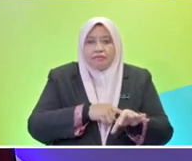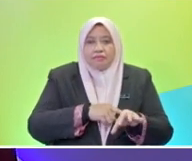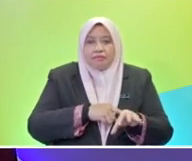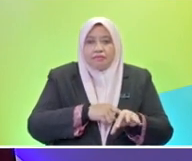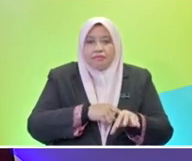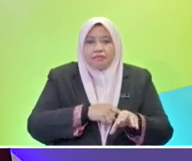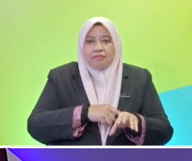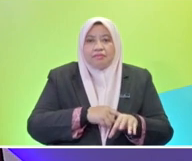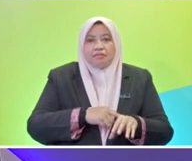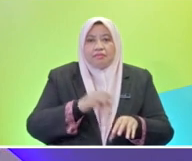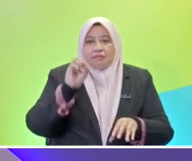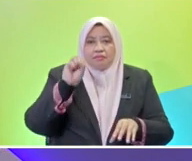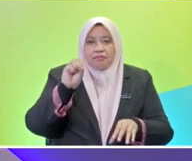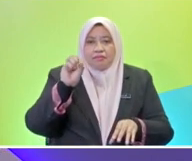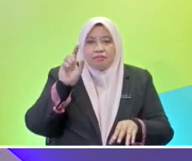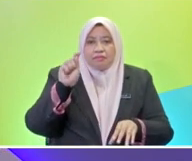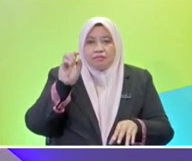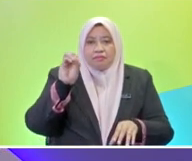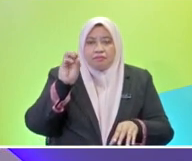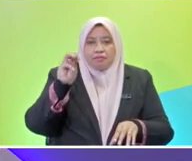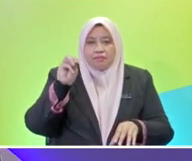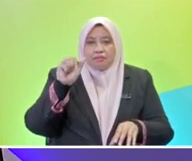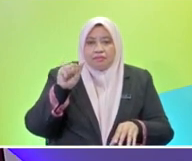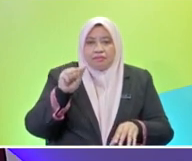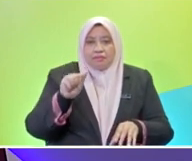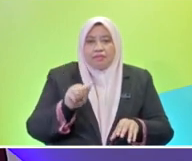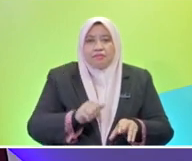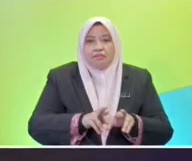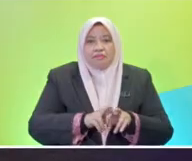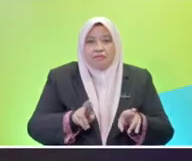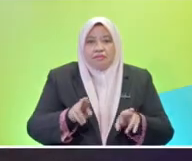tu dipanggil stoma. Stoma. Okay. Nak sebut juga ke?